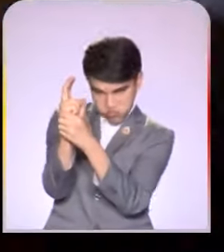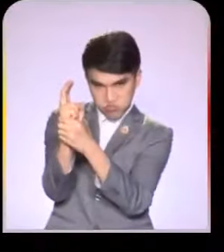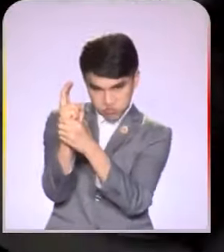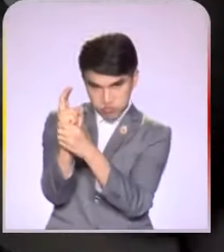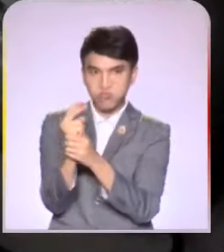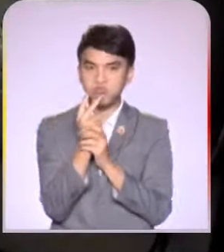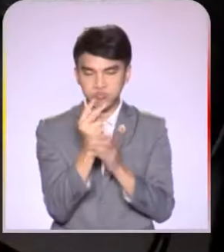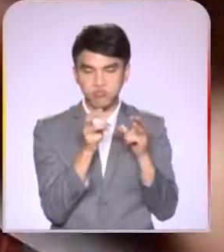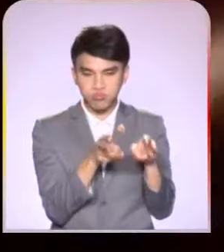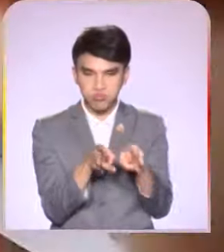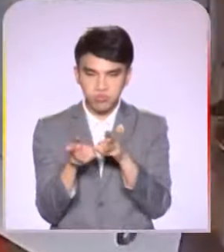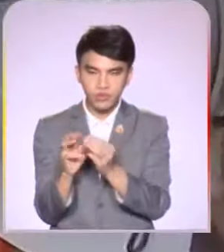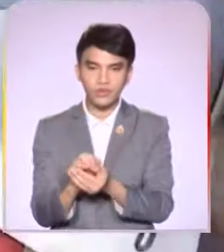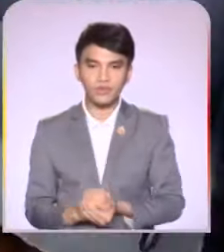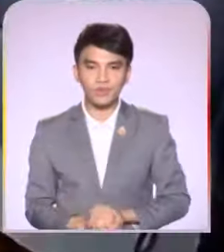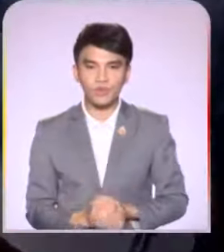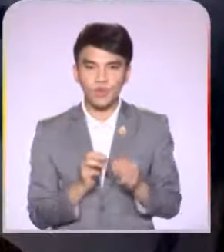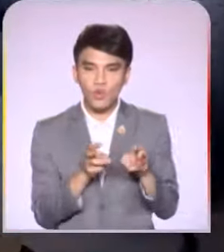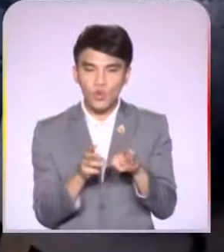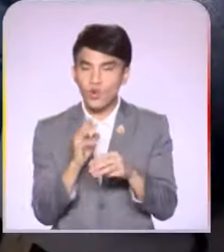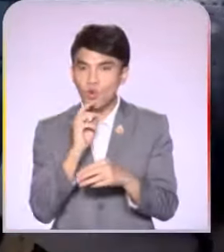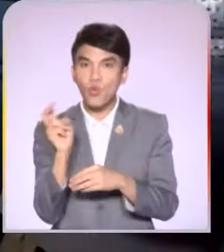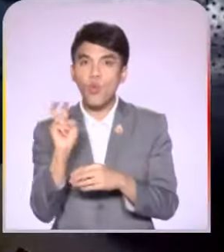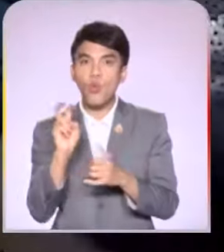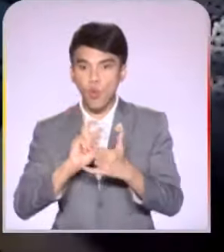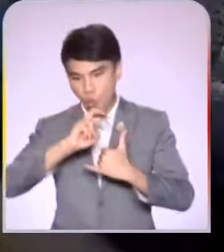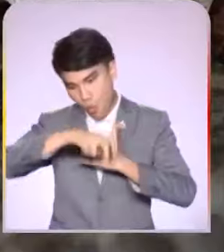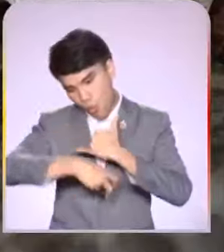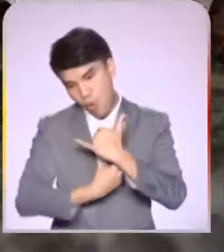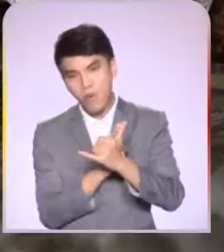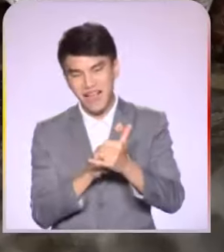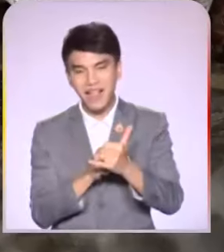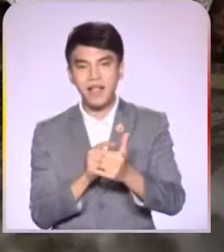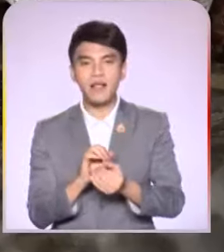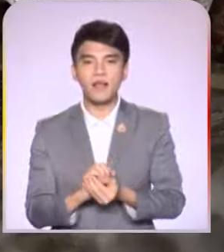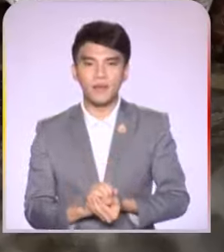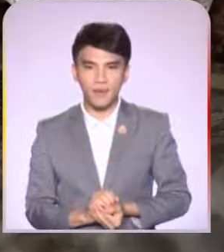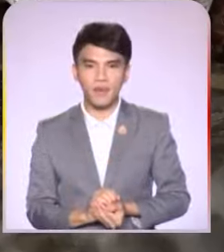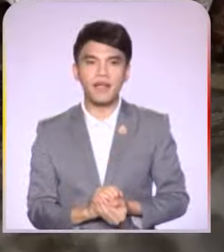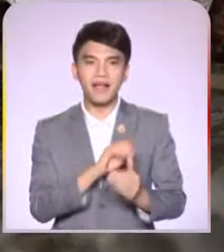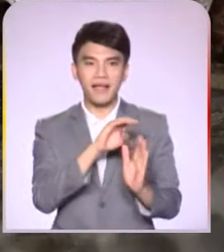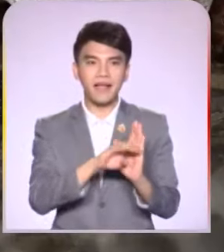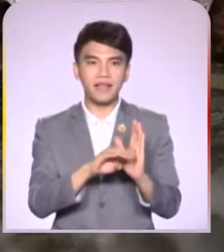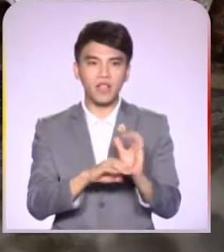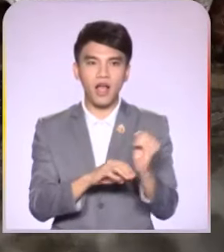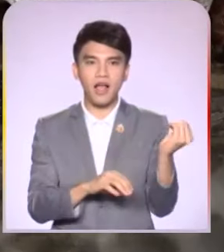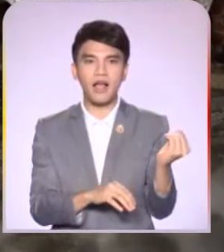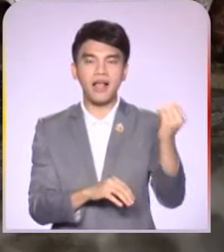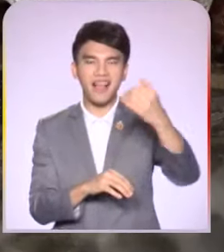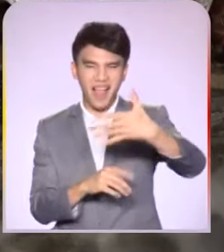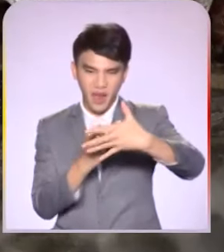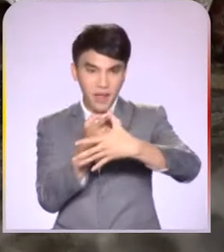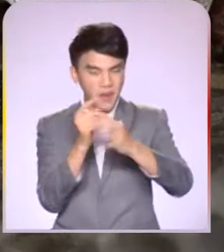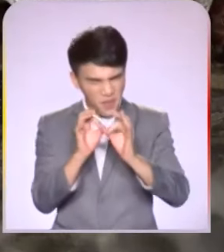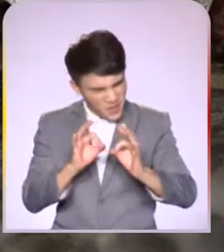ผู้ชมมาดูกันหน่อยก็แล้วกันค่ะสำหรับการเอาตัวรอดจากงูเหลือมกัดหรือว่ารัดแบบนี้มีอยู่5ขั้นตอนนะคะอย่างแรกเลยสำคัญม